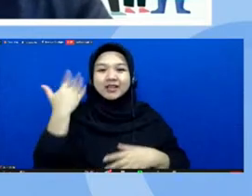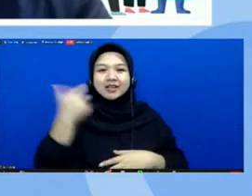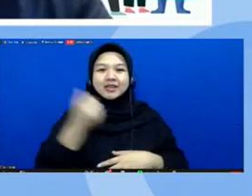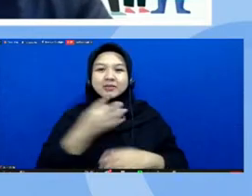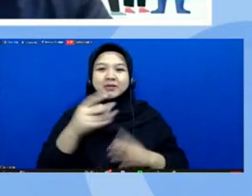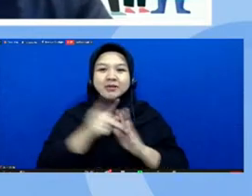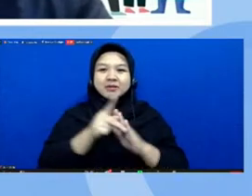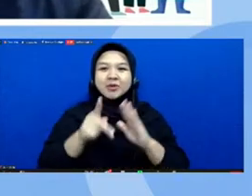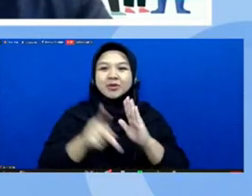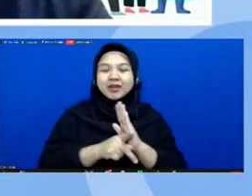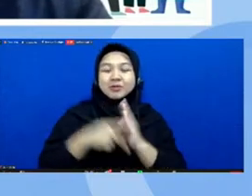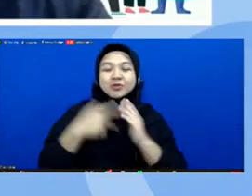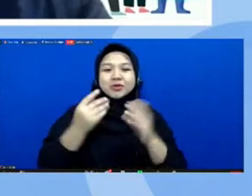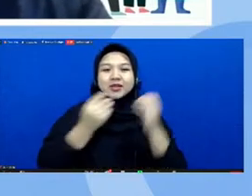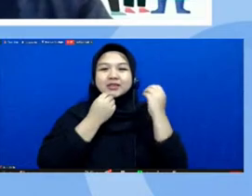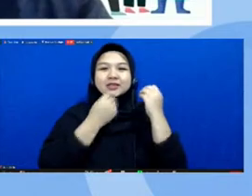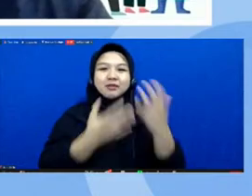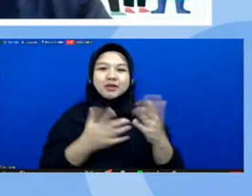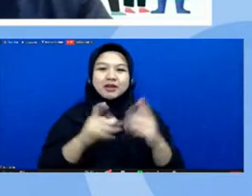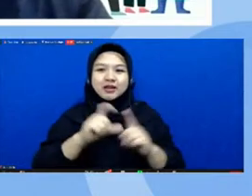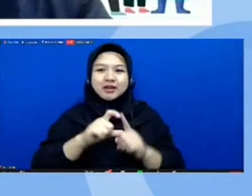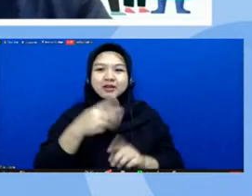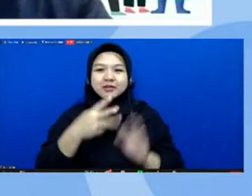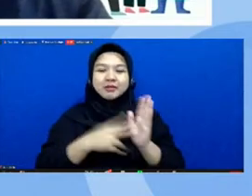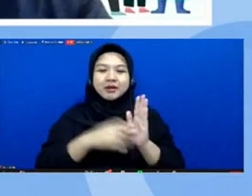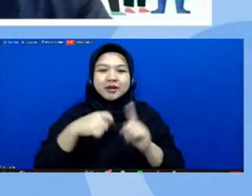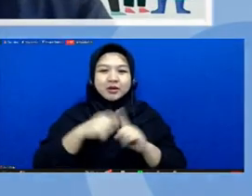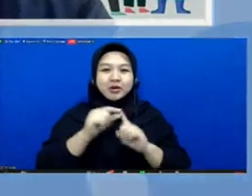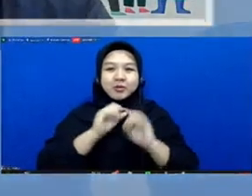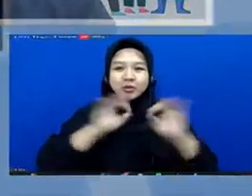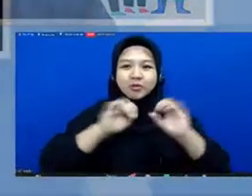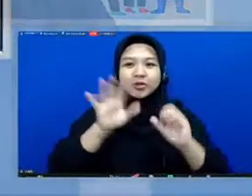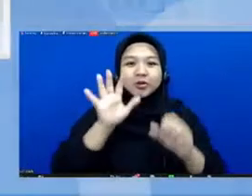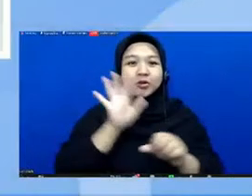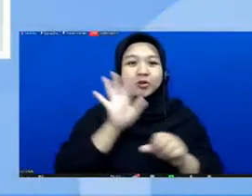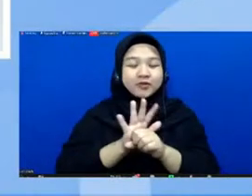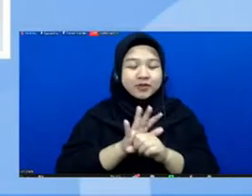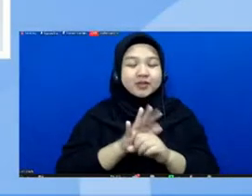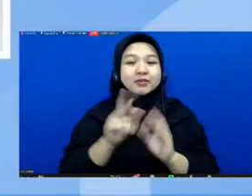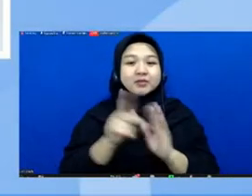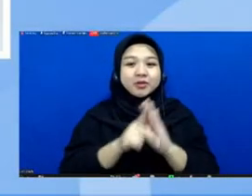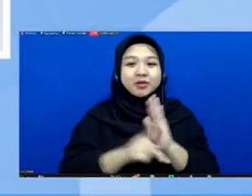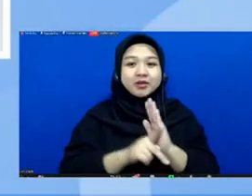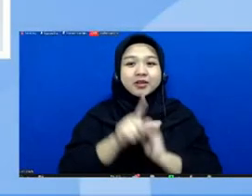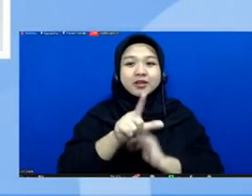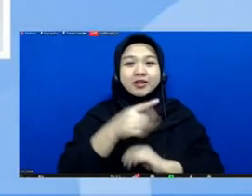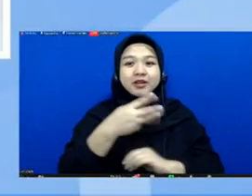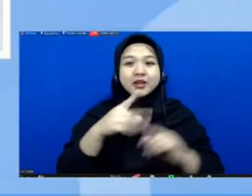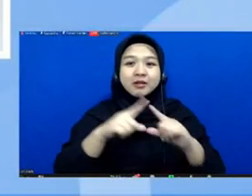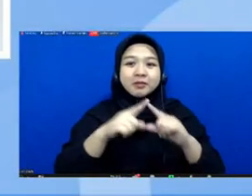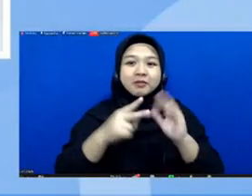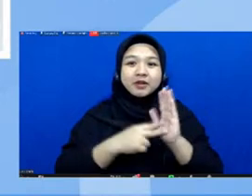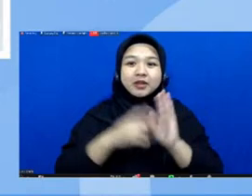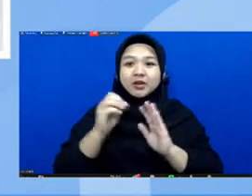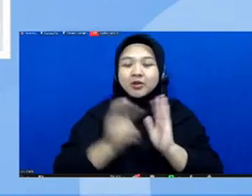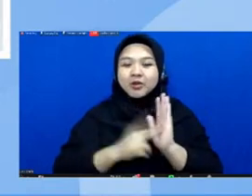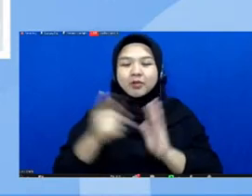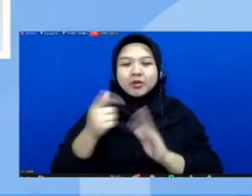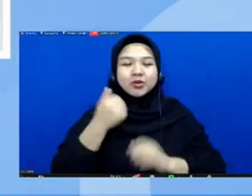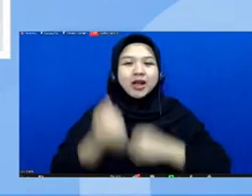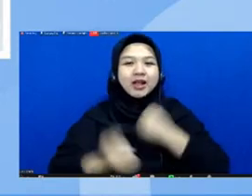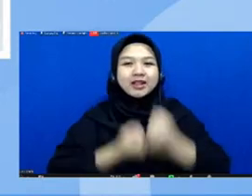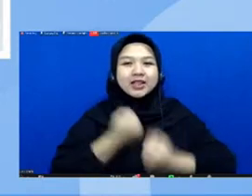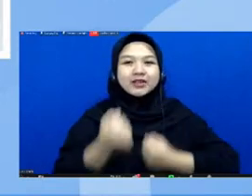juga disampaikan juga Mbak Deno ini selain promotor COVID-19 program Lean On juga ya Mbak ya. Ya. Tapi juga beliau ini juga aktivis dan